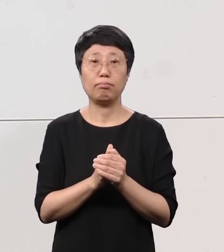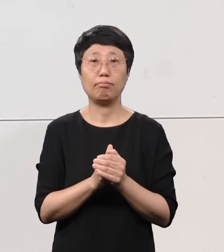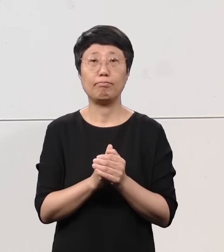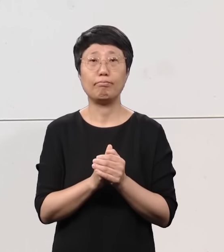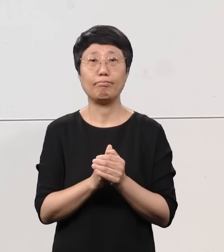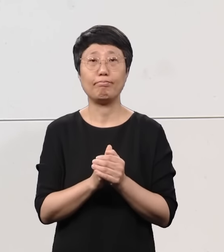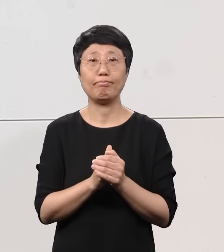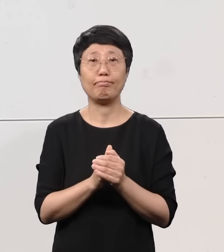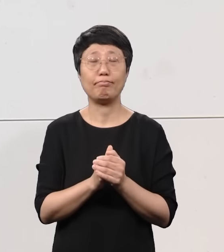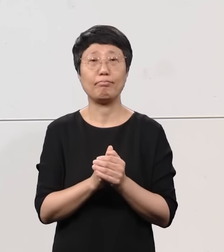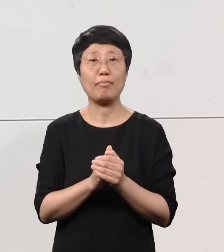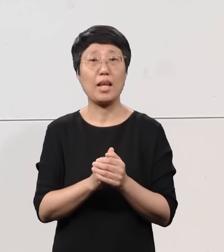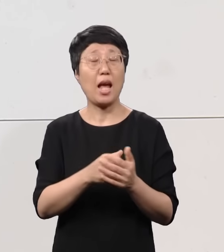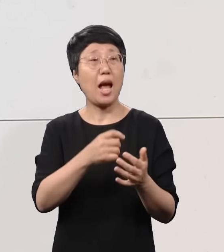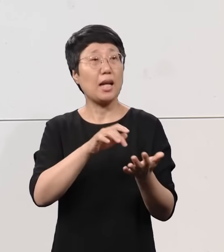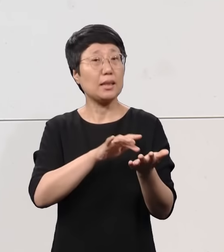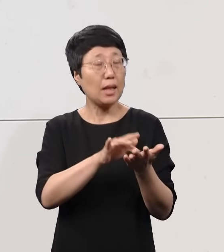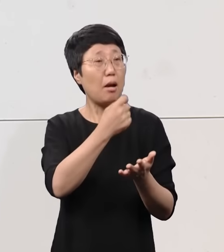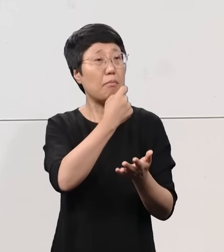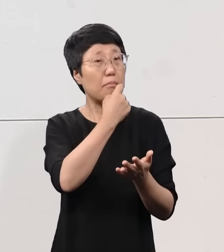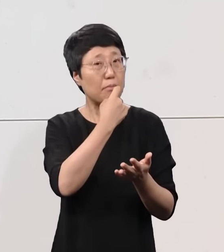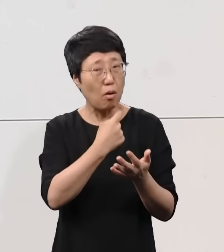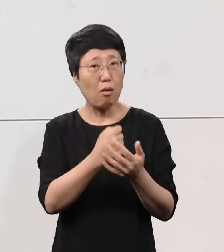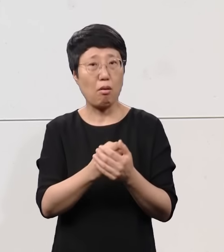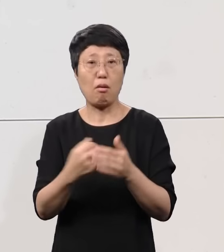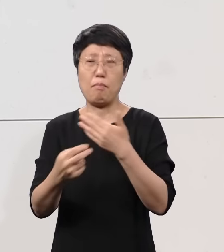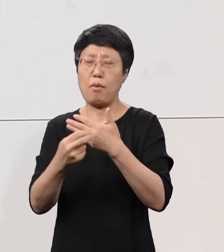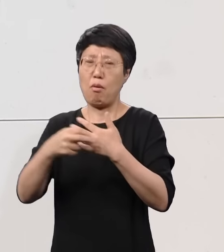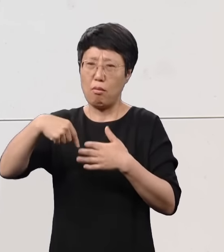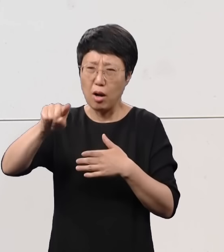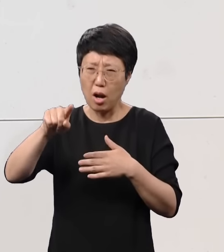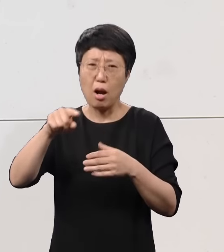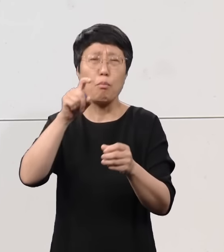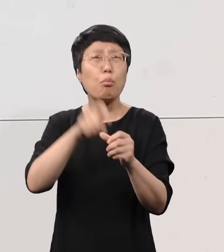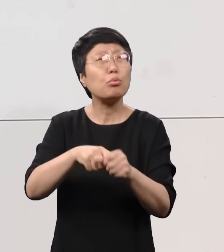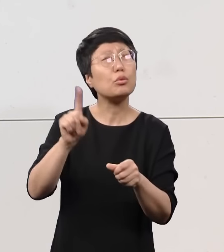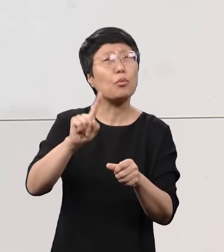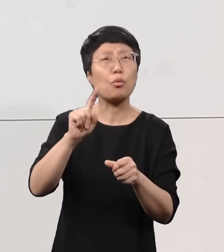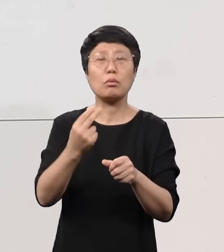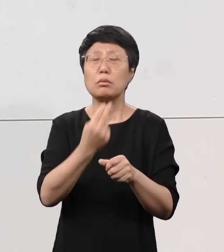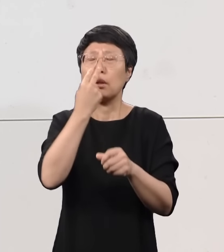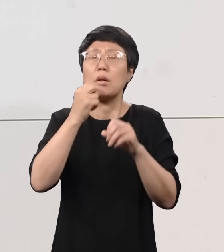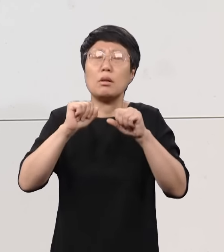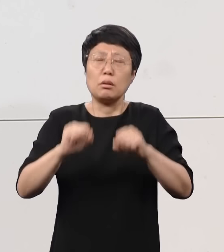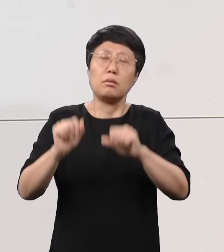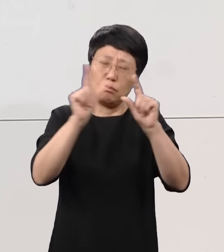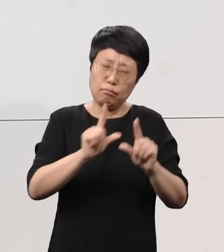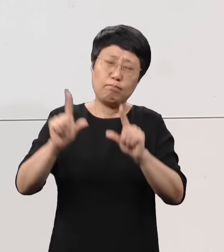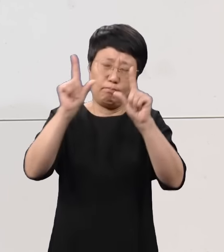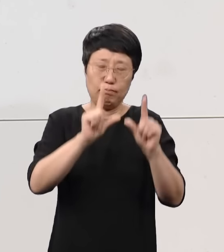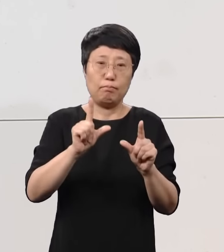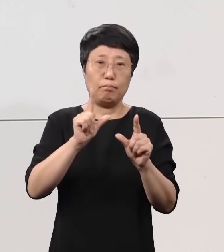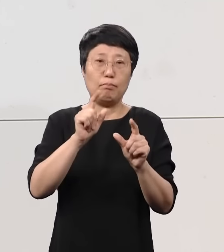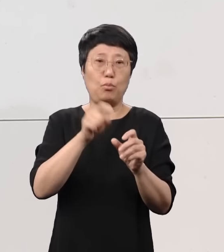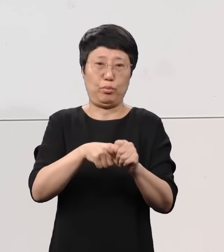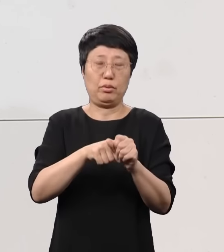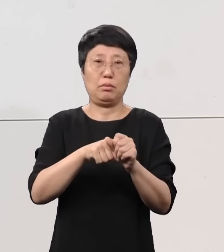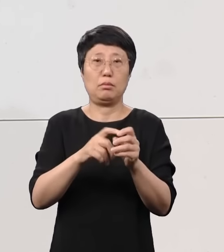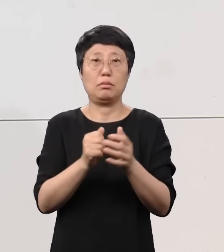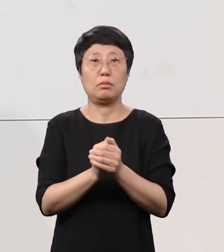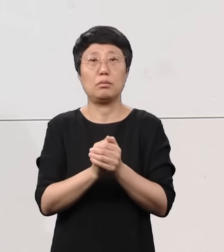우리는 살기 위해서 약을 먹고 살기 위해서 병원을 갑니다 오늘 성당에